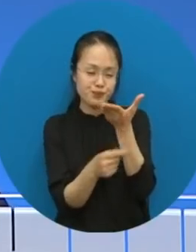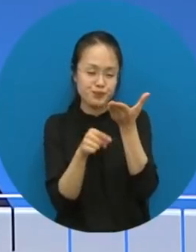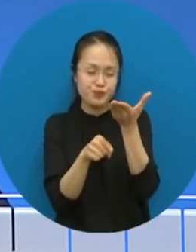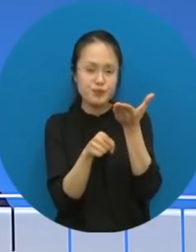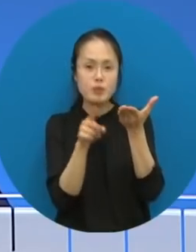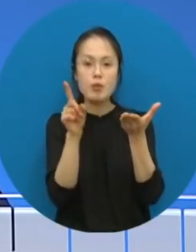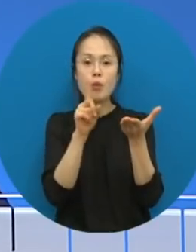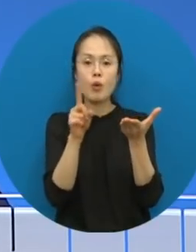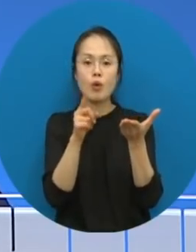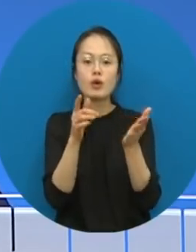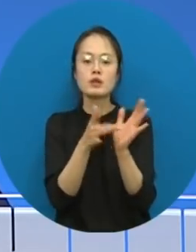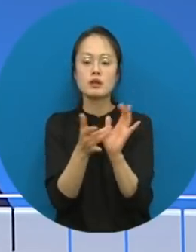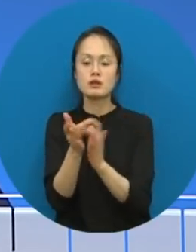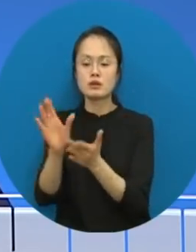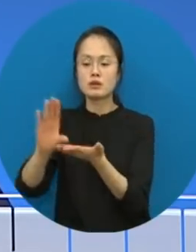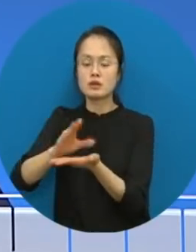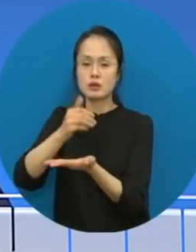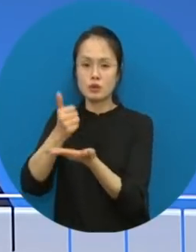피즙입니다.